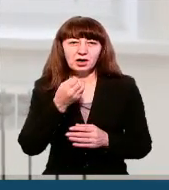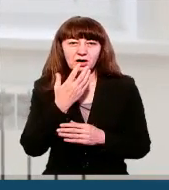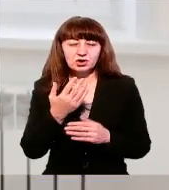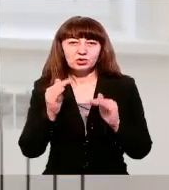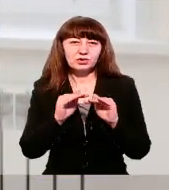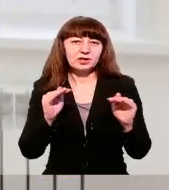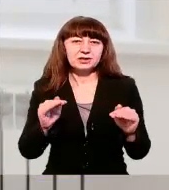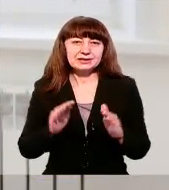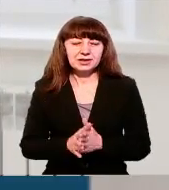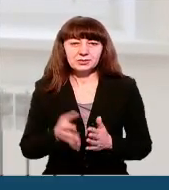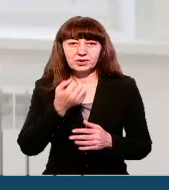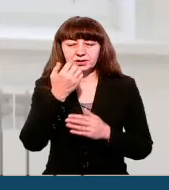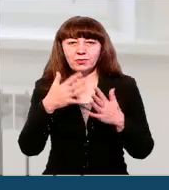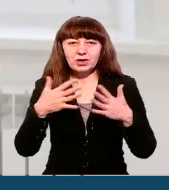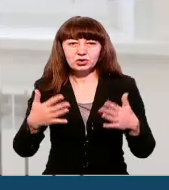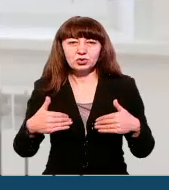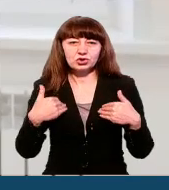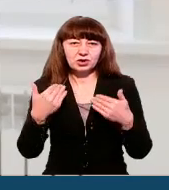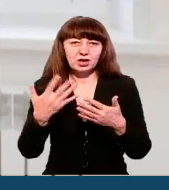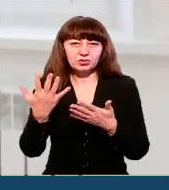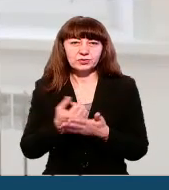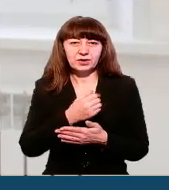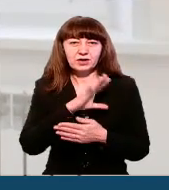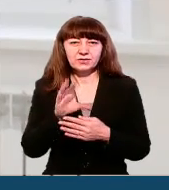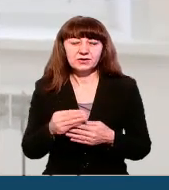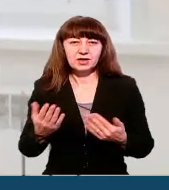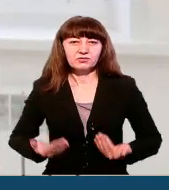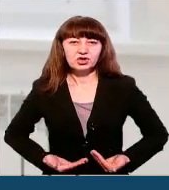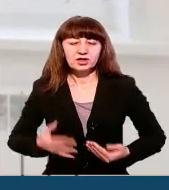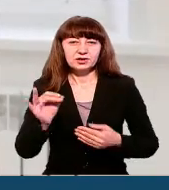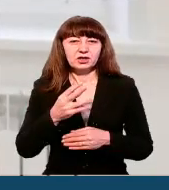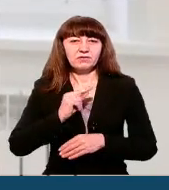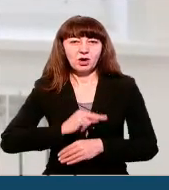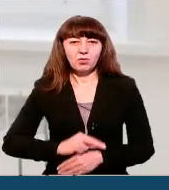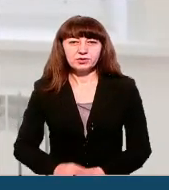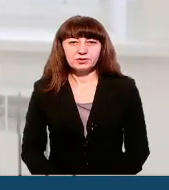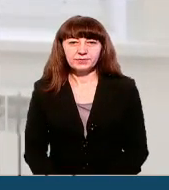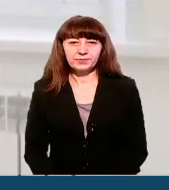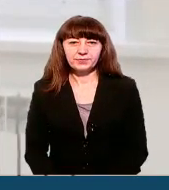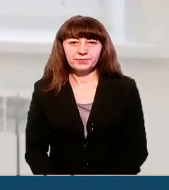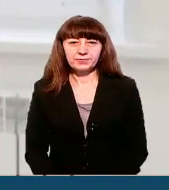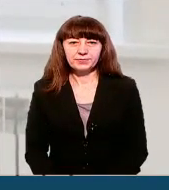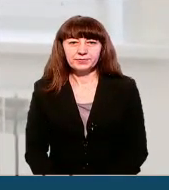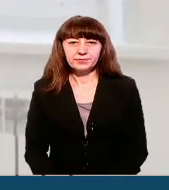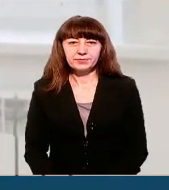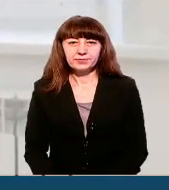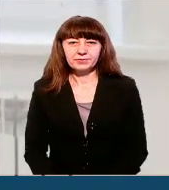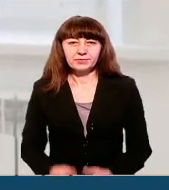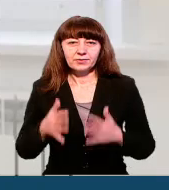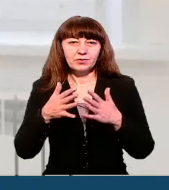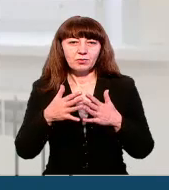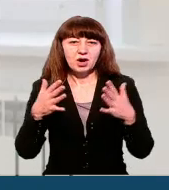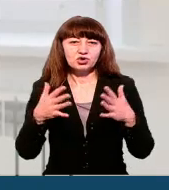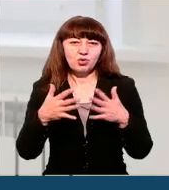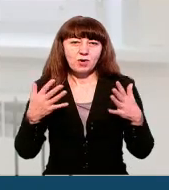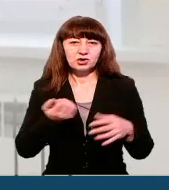қалатын ұрпақтарға мінекей клуб салып, мәдениет үйін жақсы, рахмат,